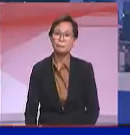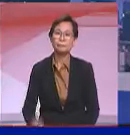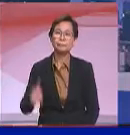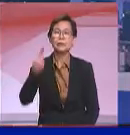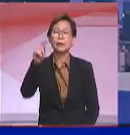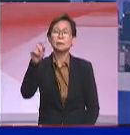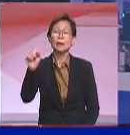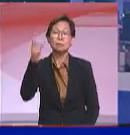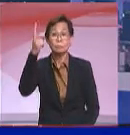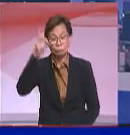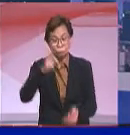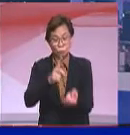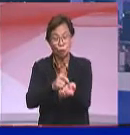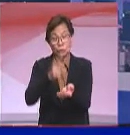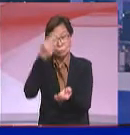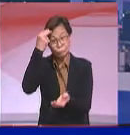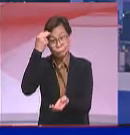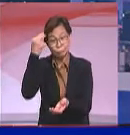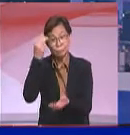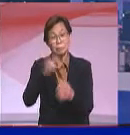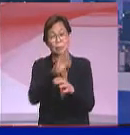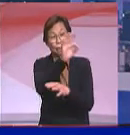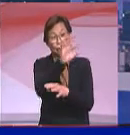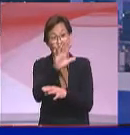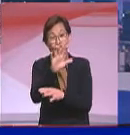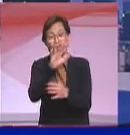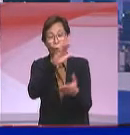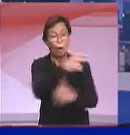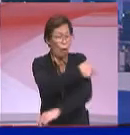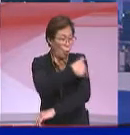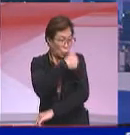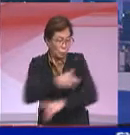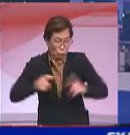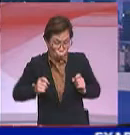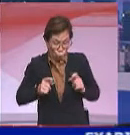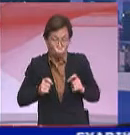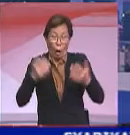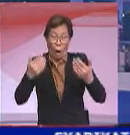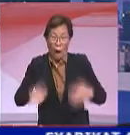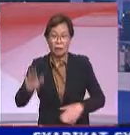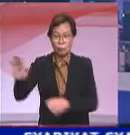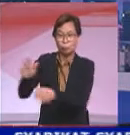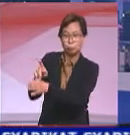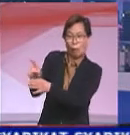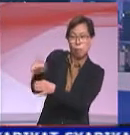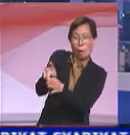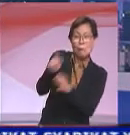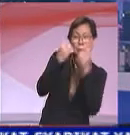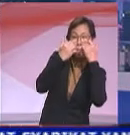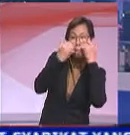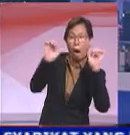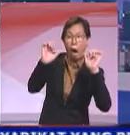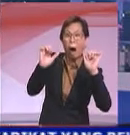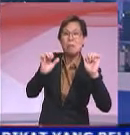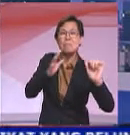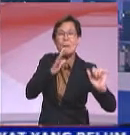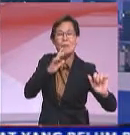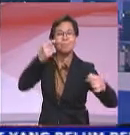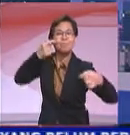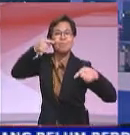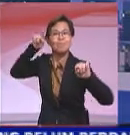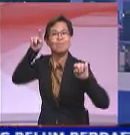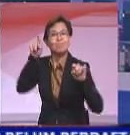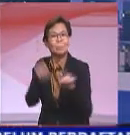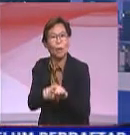Tan Sri Dr. Nur Hisham turut memaklumkan 95 buah hospital swasta yang mempunyai kepakaran dan keupayaan menyatakan